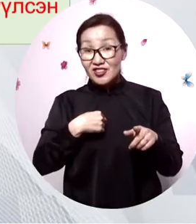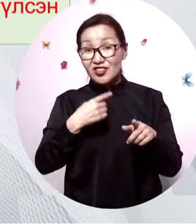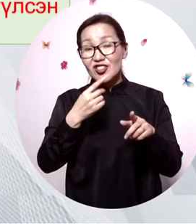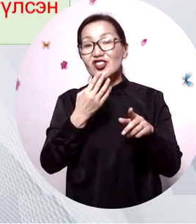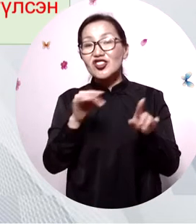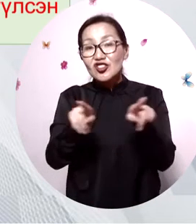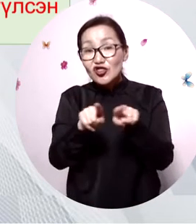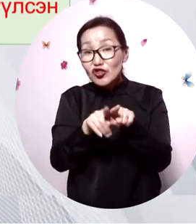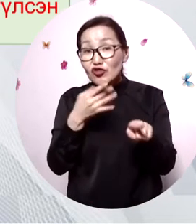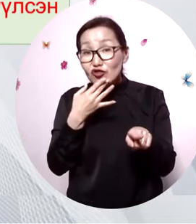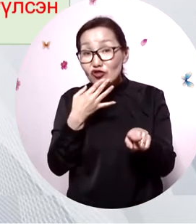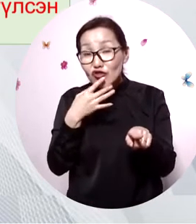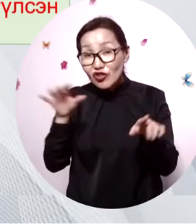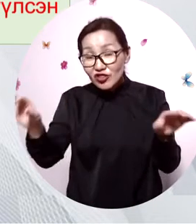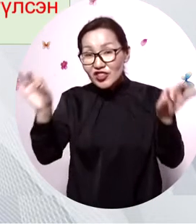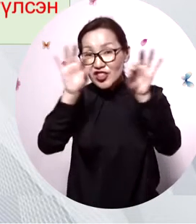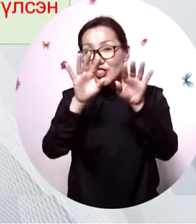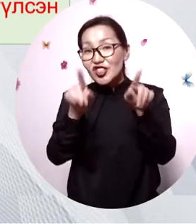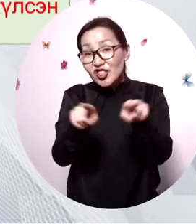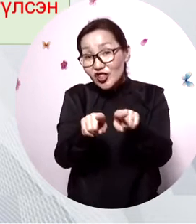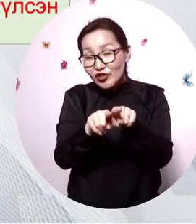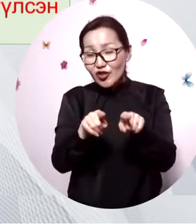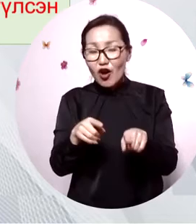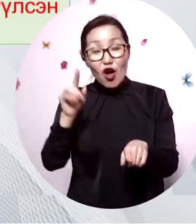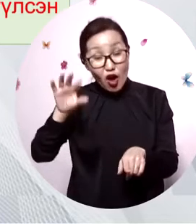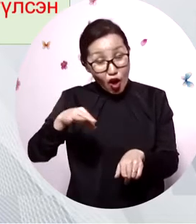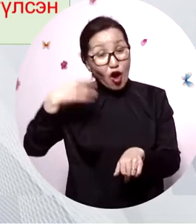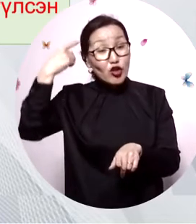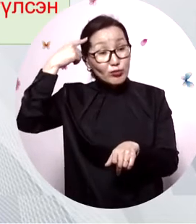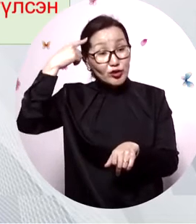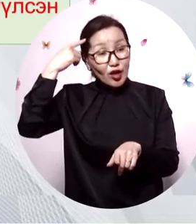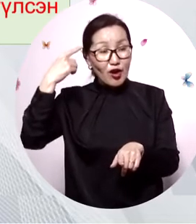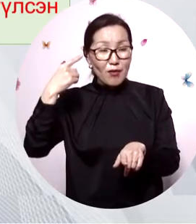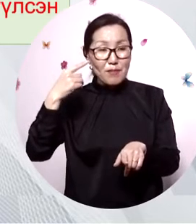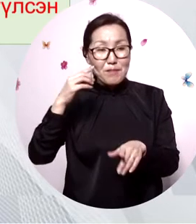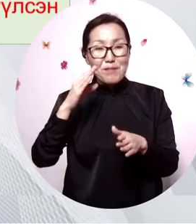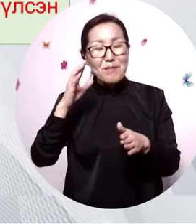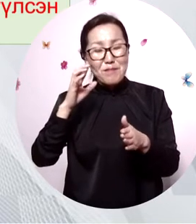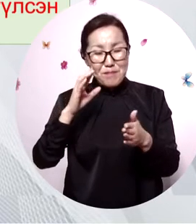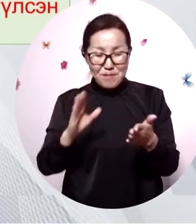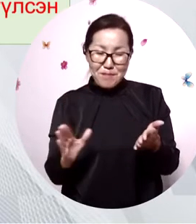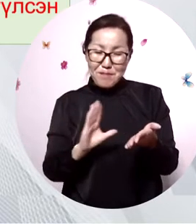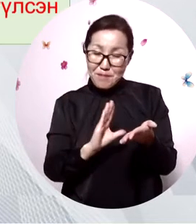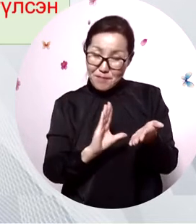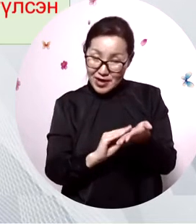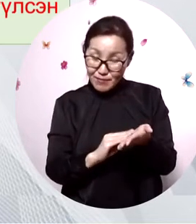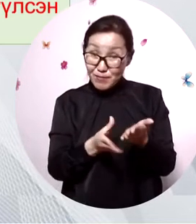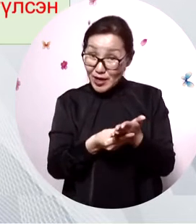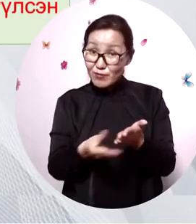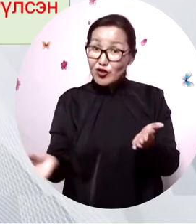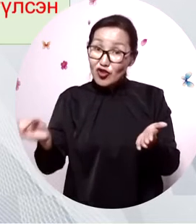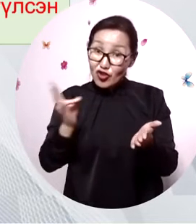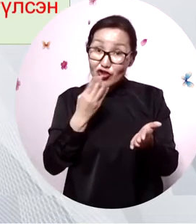тийм ээ. Ойлгомжтой баримт нотолгоотой гэдэг нь хоёр ихэд маань хоёуланд нь байна.